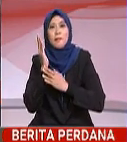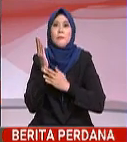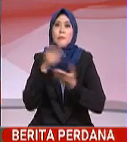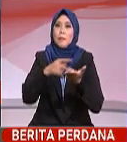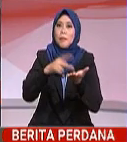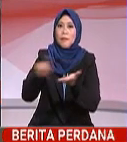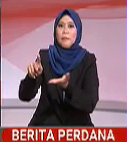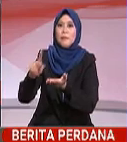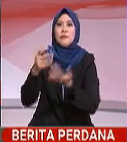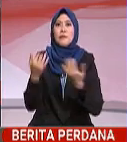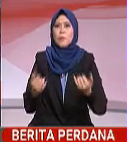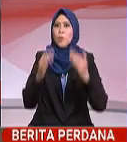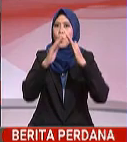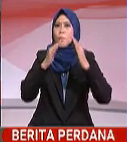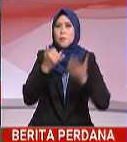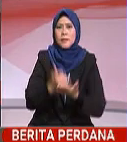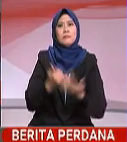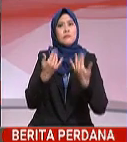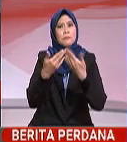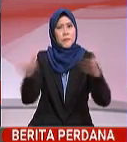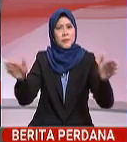desa dibenarkan beroperasi.